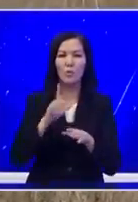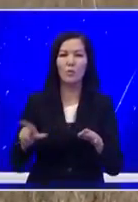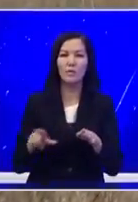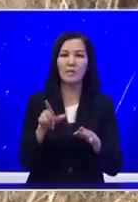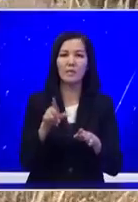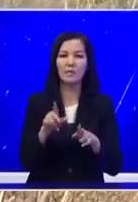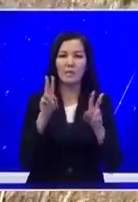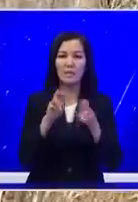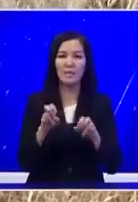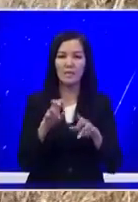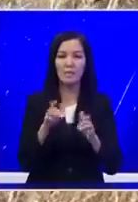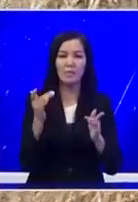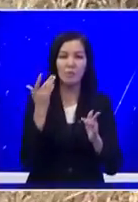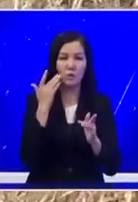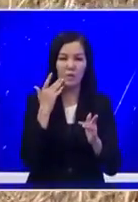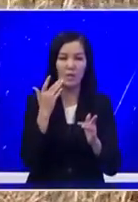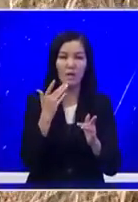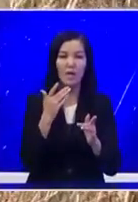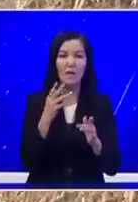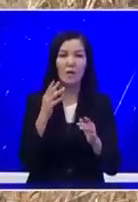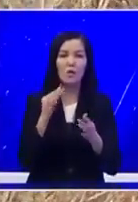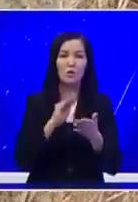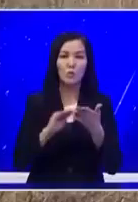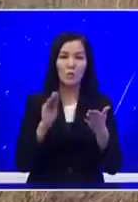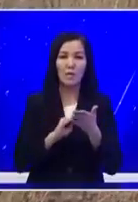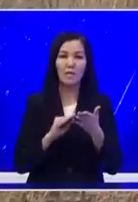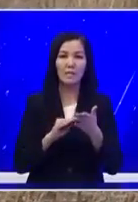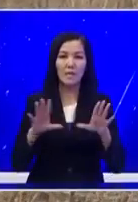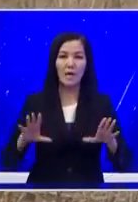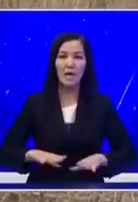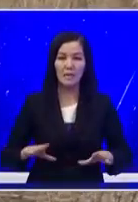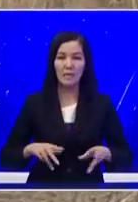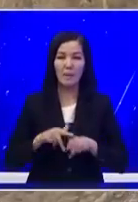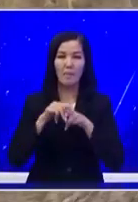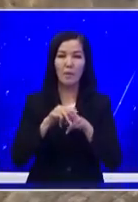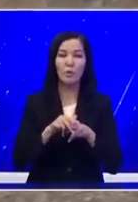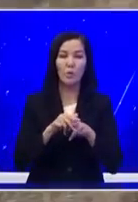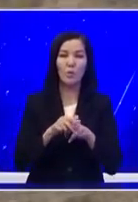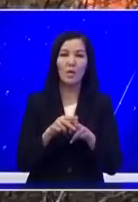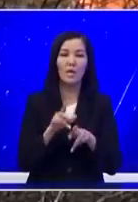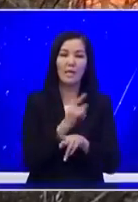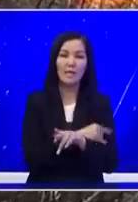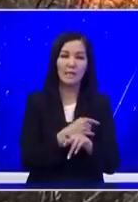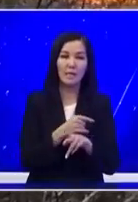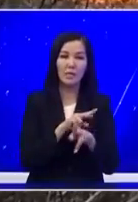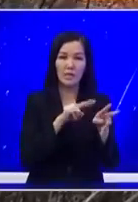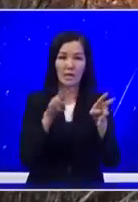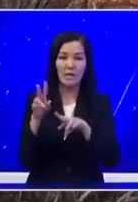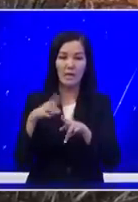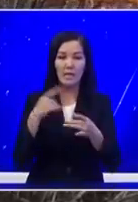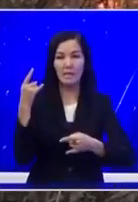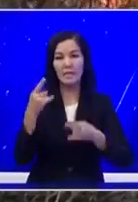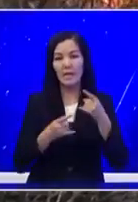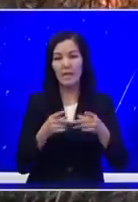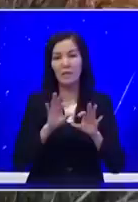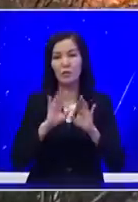тексеруді жиілетті. Бұл іске бақ өкілдері мен атты патрульдерді жұмылдырды. Мерзімді басылымдар, телеарналар арқылы